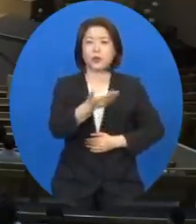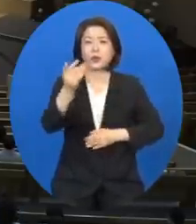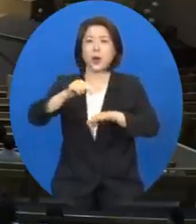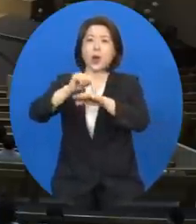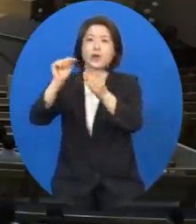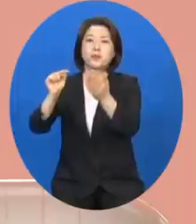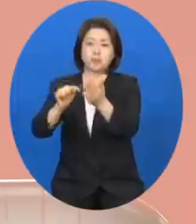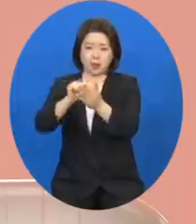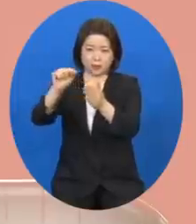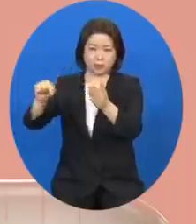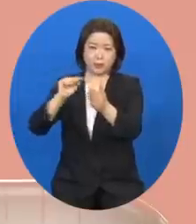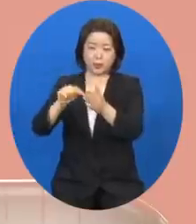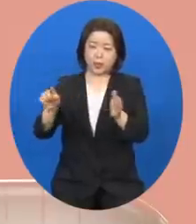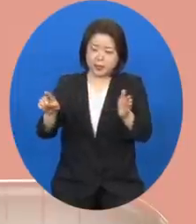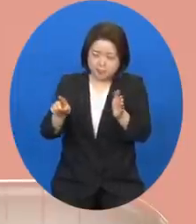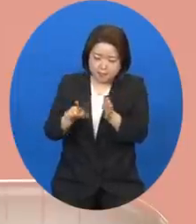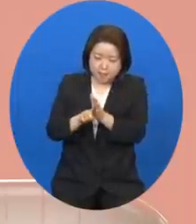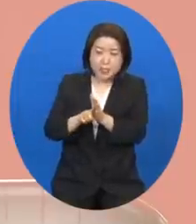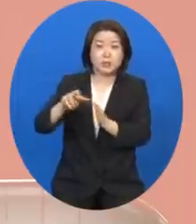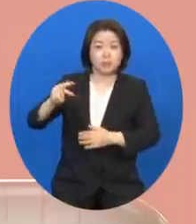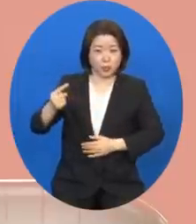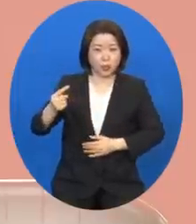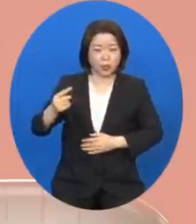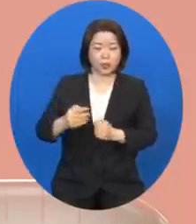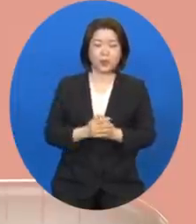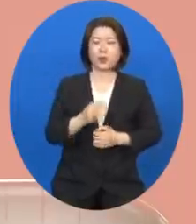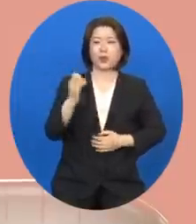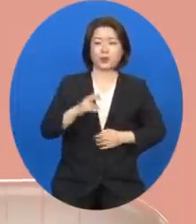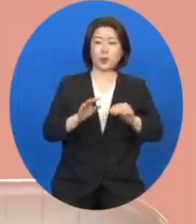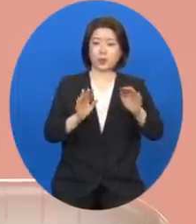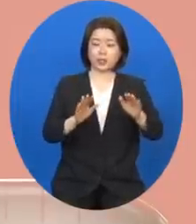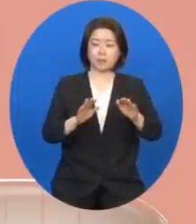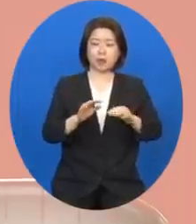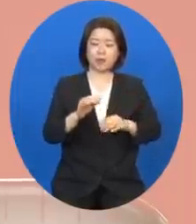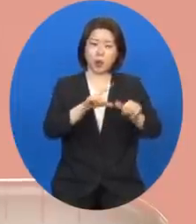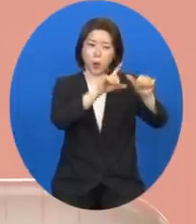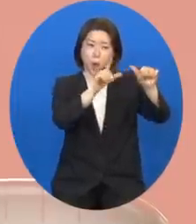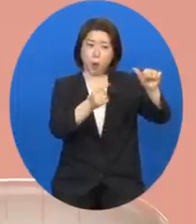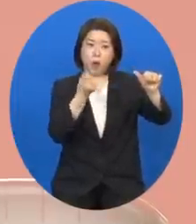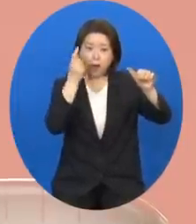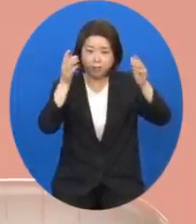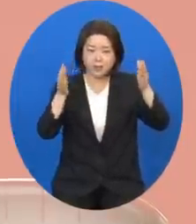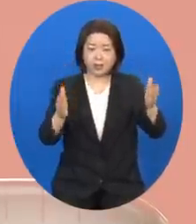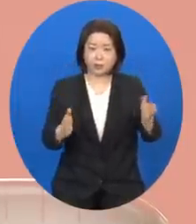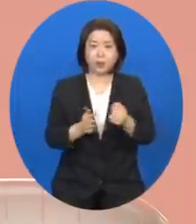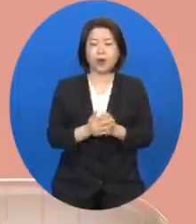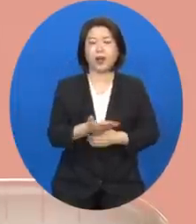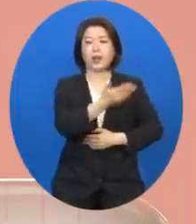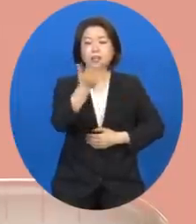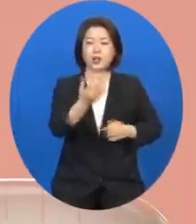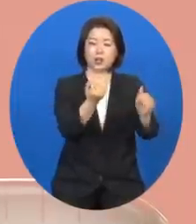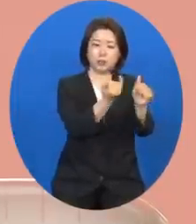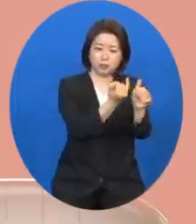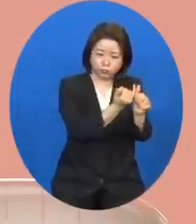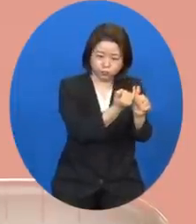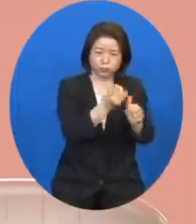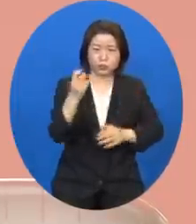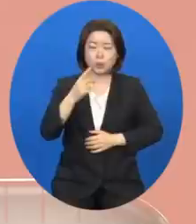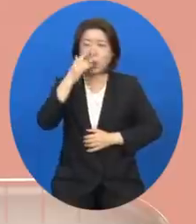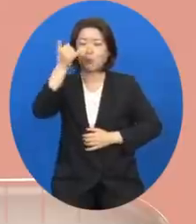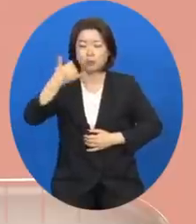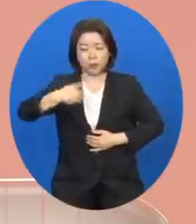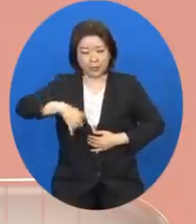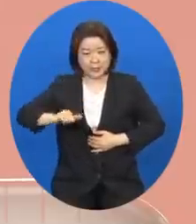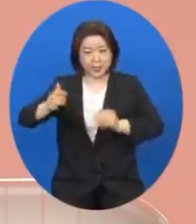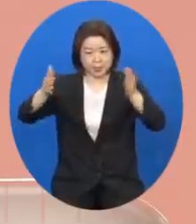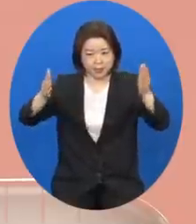마음에 믿음도 그리고 이번 한 달이 여러분의 부부와 또 부모와 자녀